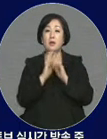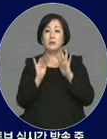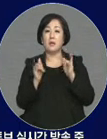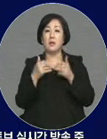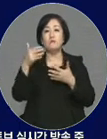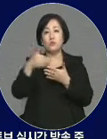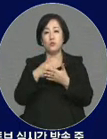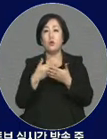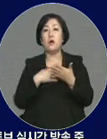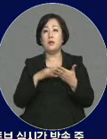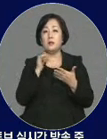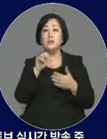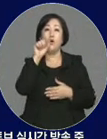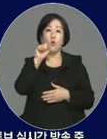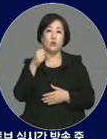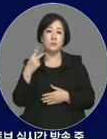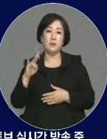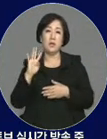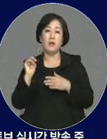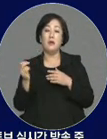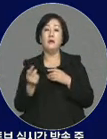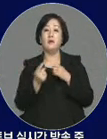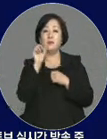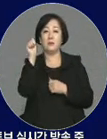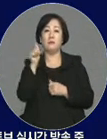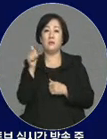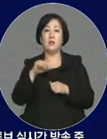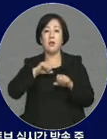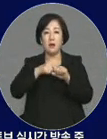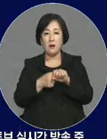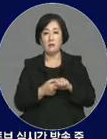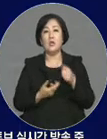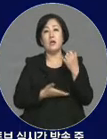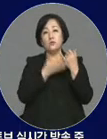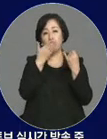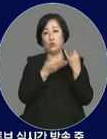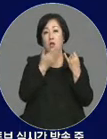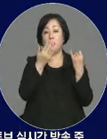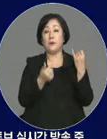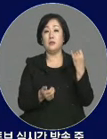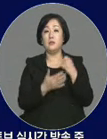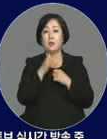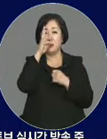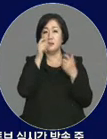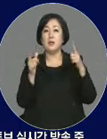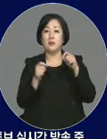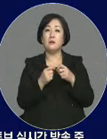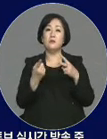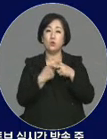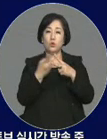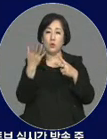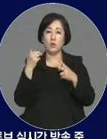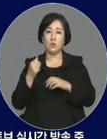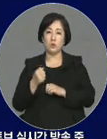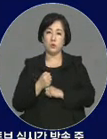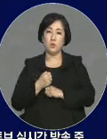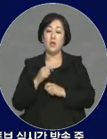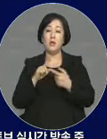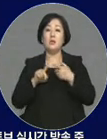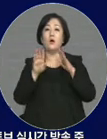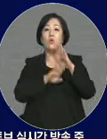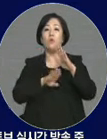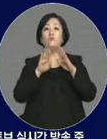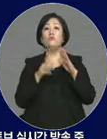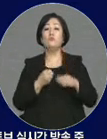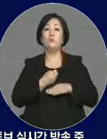중고거래로 알게 된 50대 남성에게 강제추행당했다는 신고가 접수되자 경찰이 인근 초등학교에 주의사항을 담은 공문을